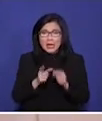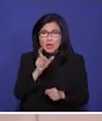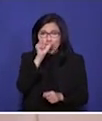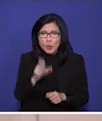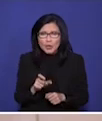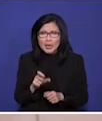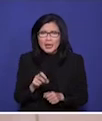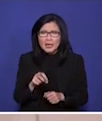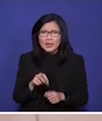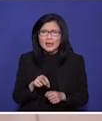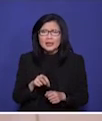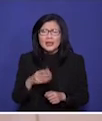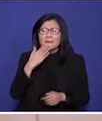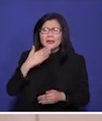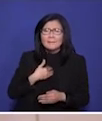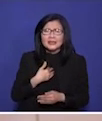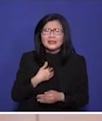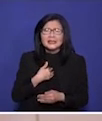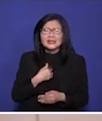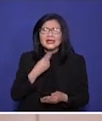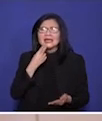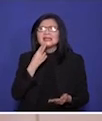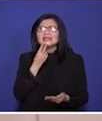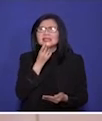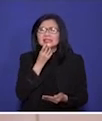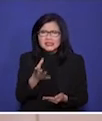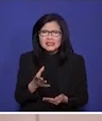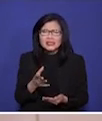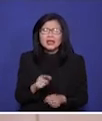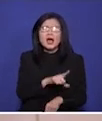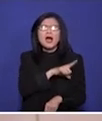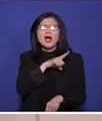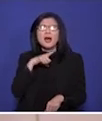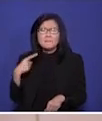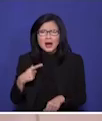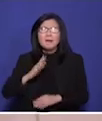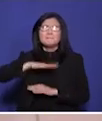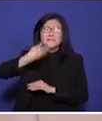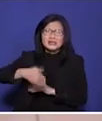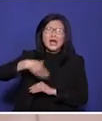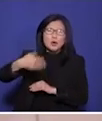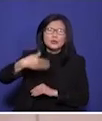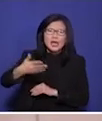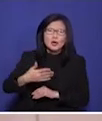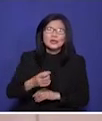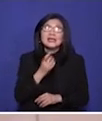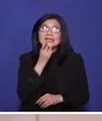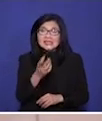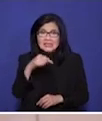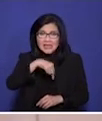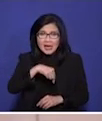izin izin sampai bertahun-tahun bukan berbulan-bulan bertahun-tahun izin